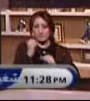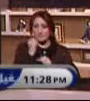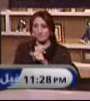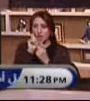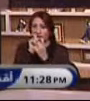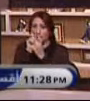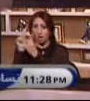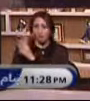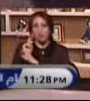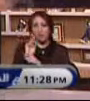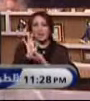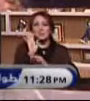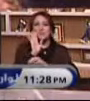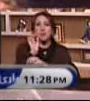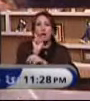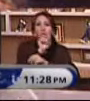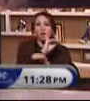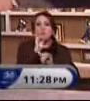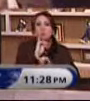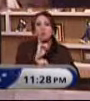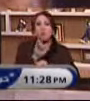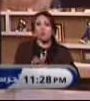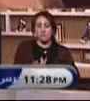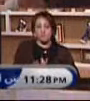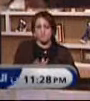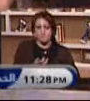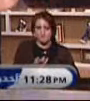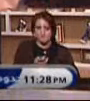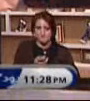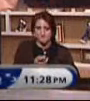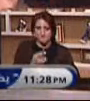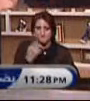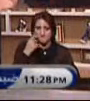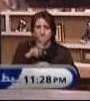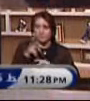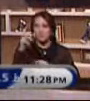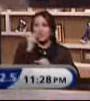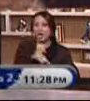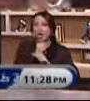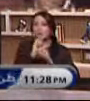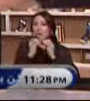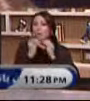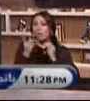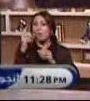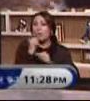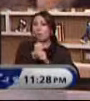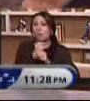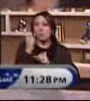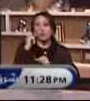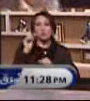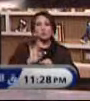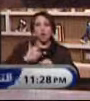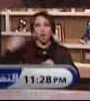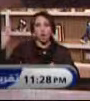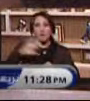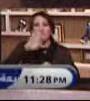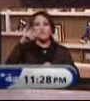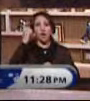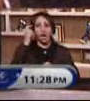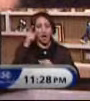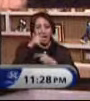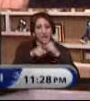دي ليه؟ عشان اذكر في التاريخ. طب يا عم ذكرت في التاريخ وقد قيل انت اشتهرت وخدت شهرة وخلاص، بس انت